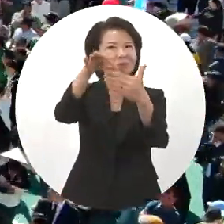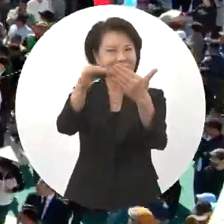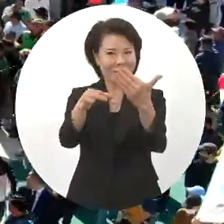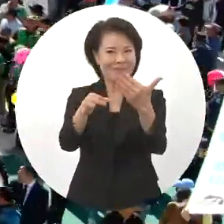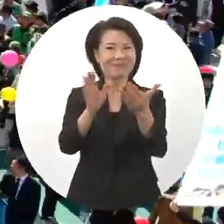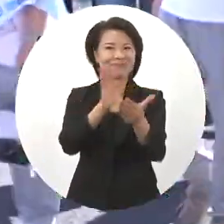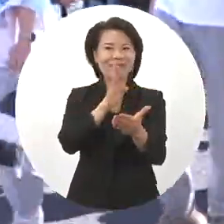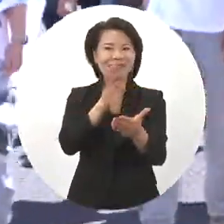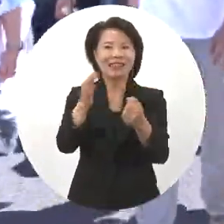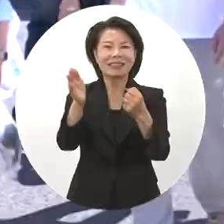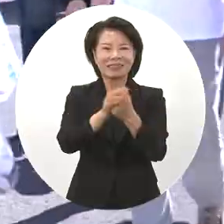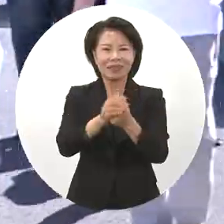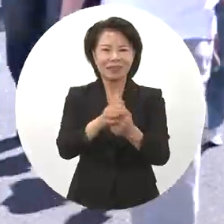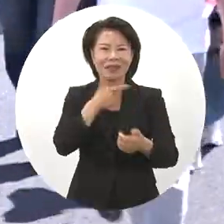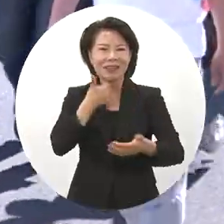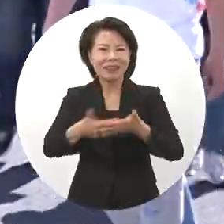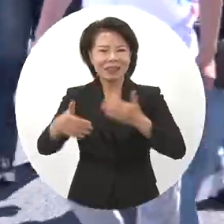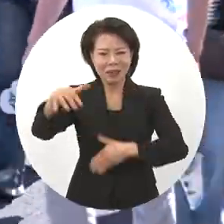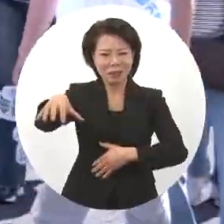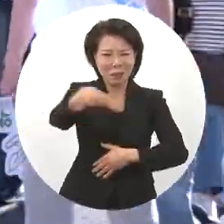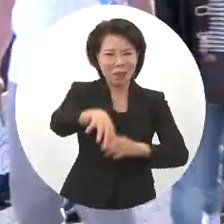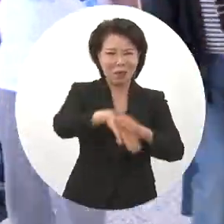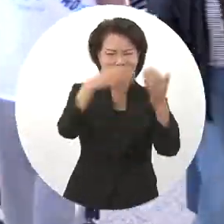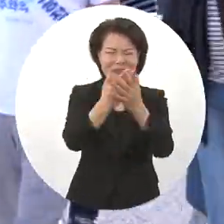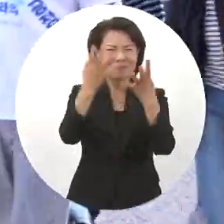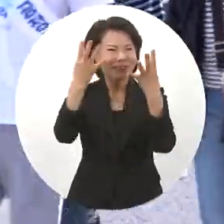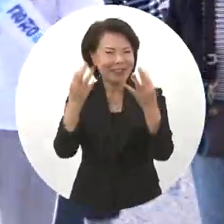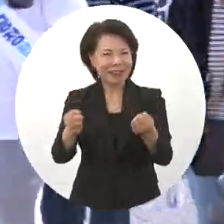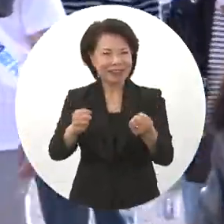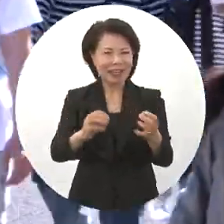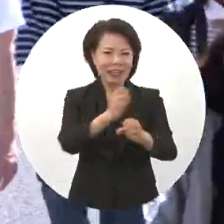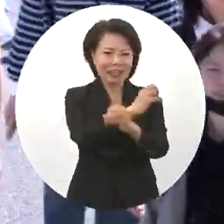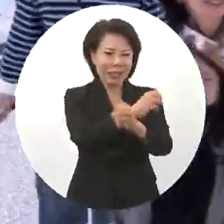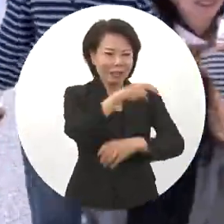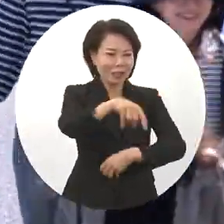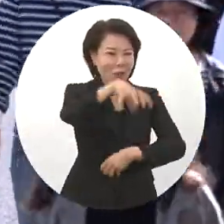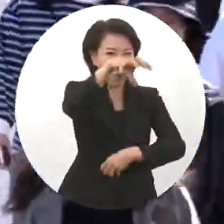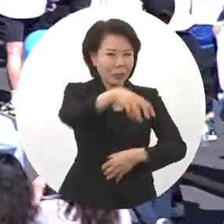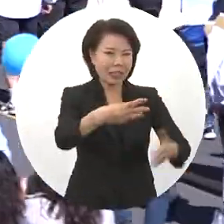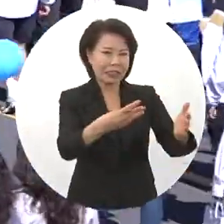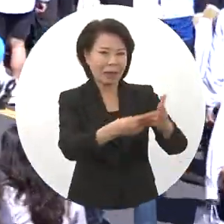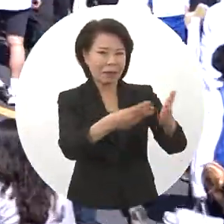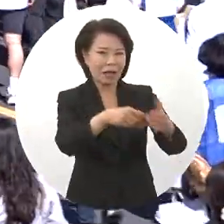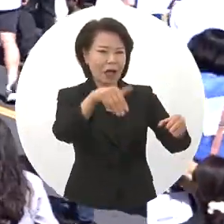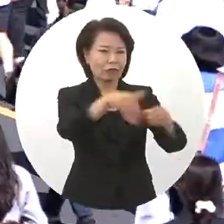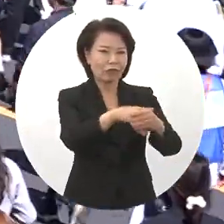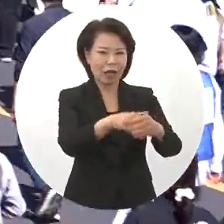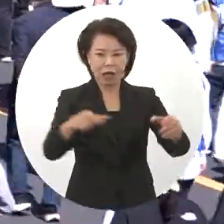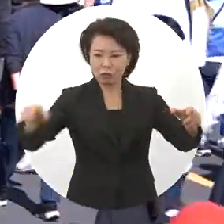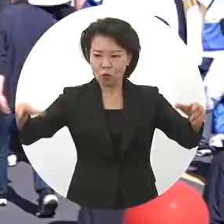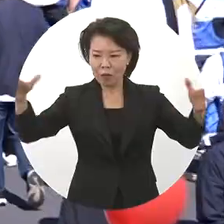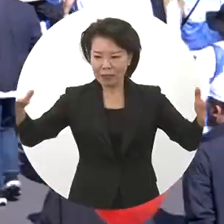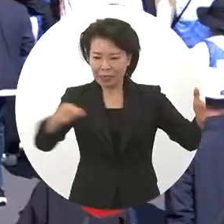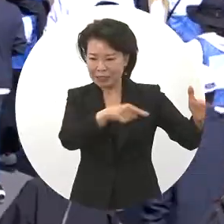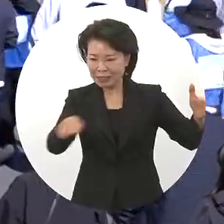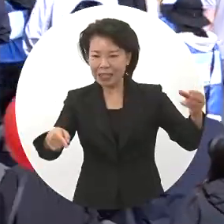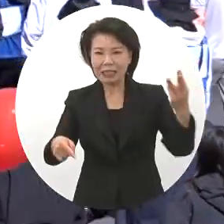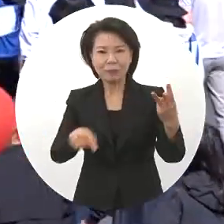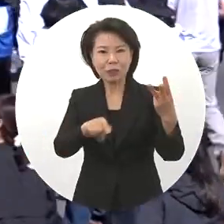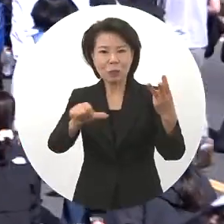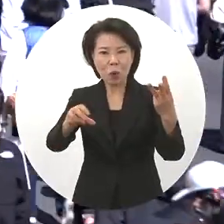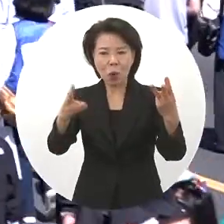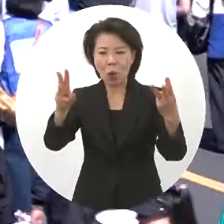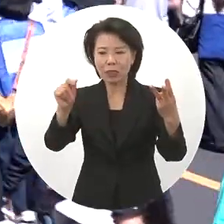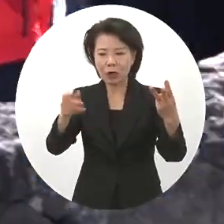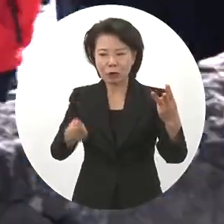마련되는데요. 다양한 체험 공간이 조성된 가운데 탑동광장에서 탐나문화광장까지